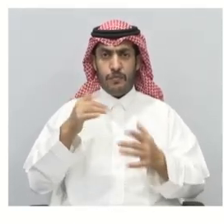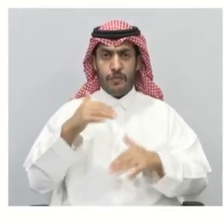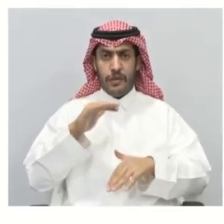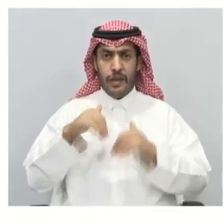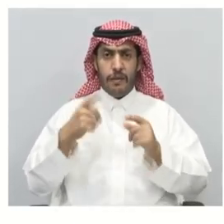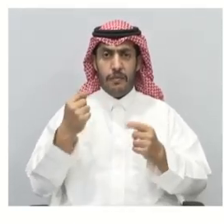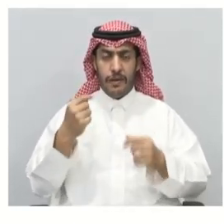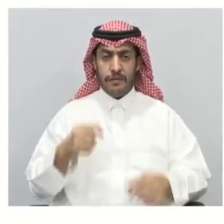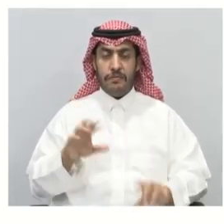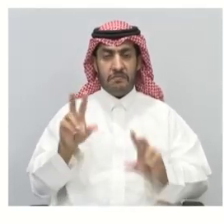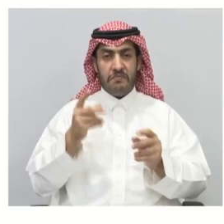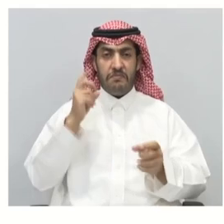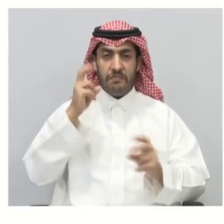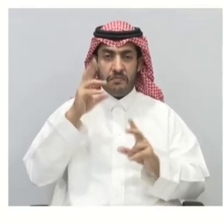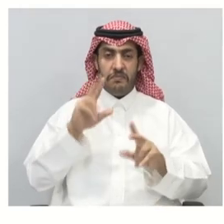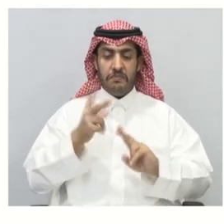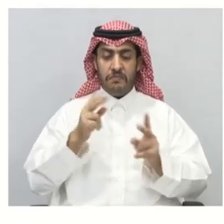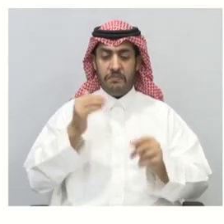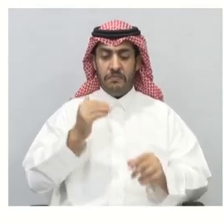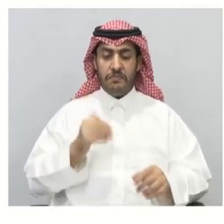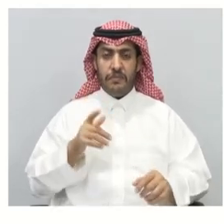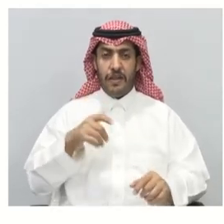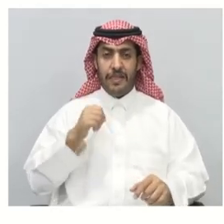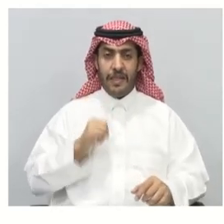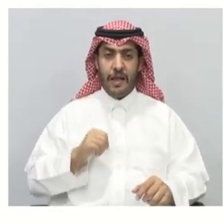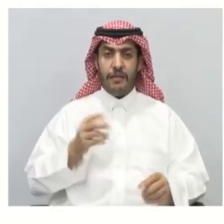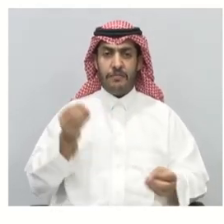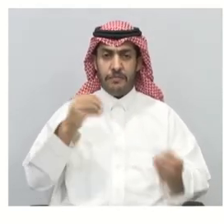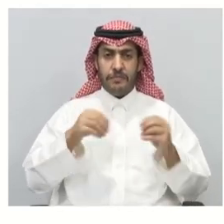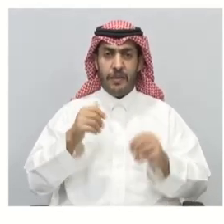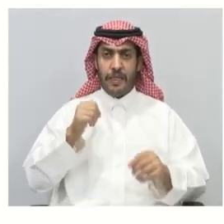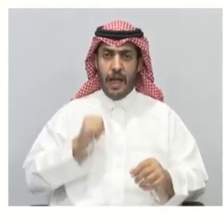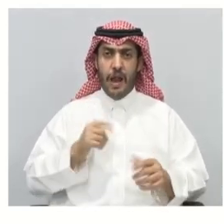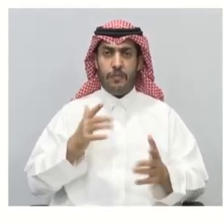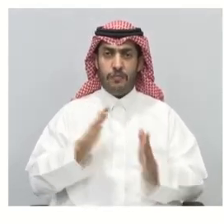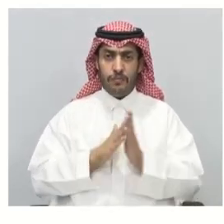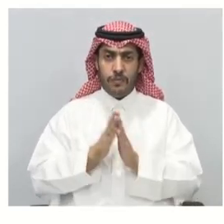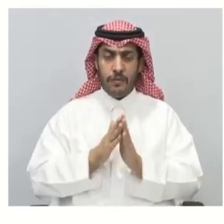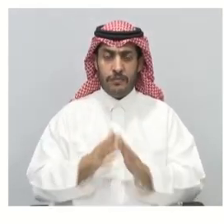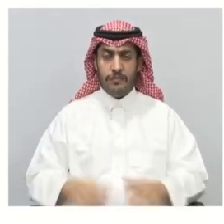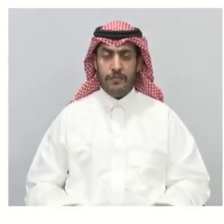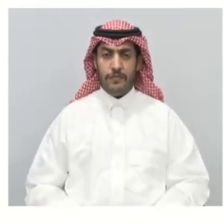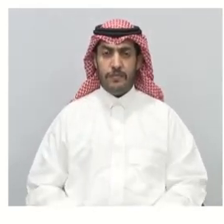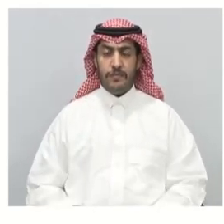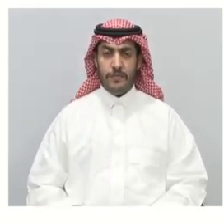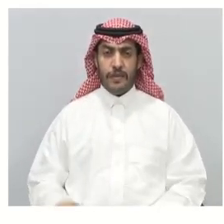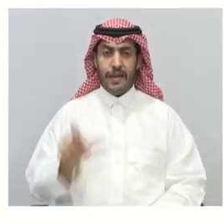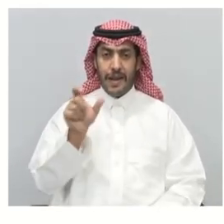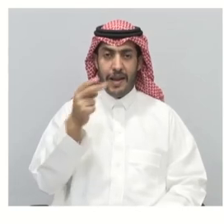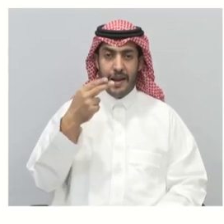بامكانك ايضا ان تاتي بامثله على غرار هذه مثل الطالب المجتهد نعم الطالب والمجتهد